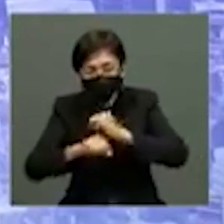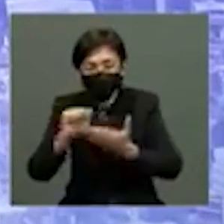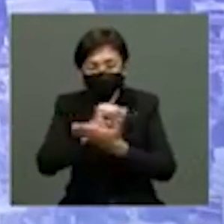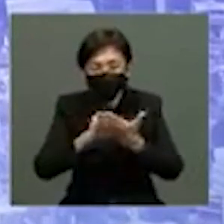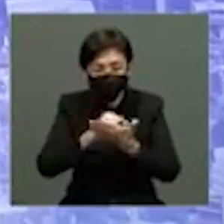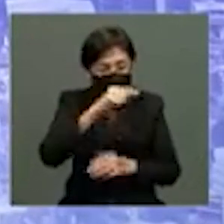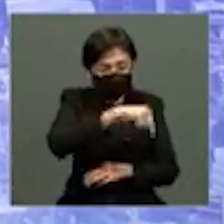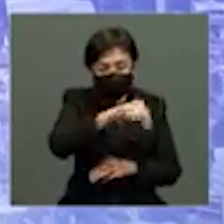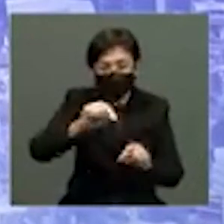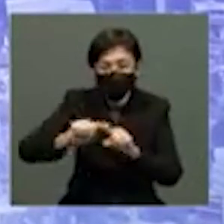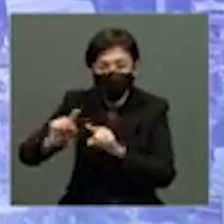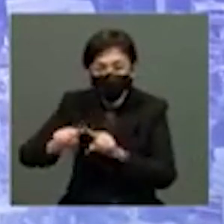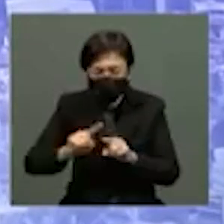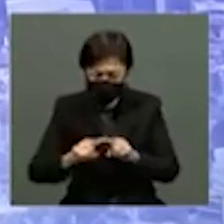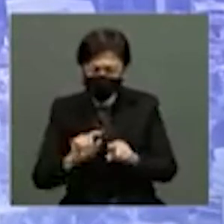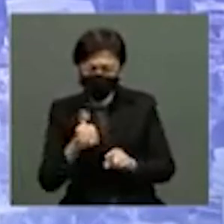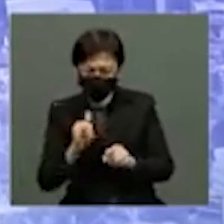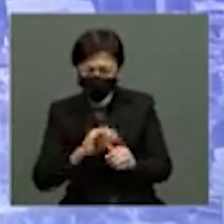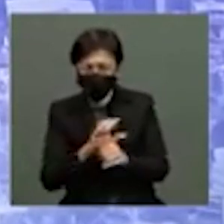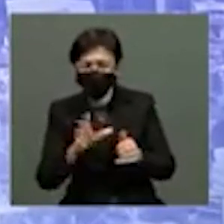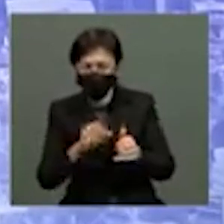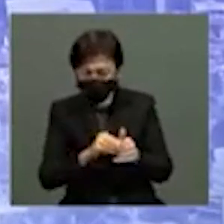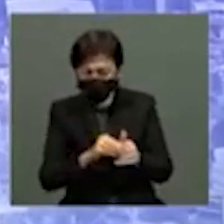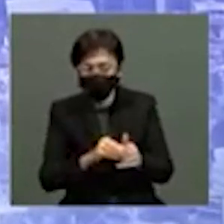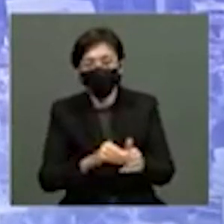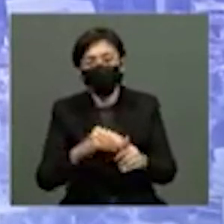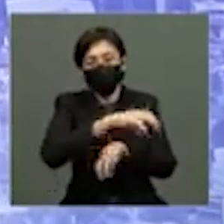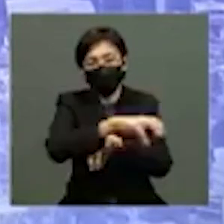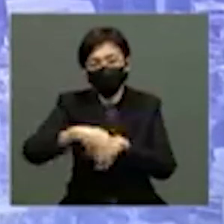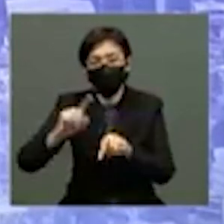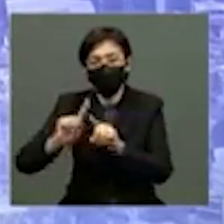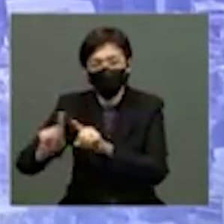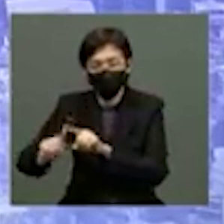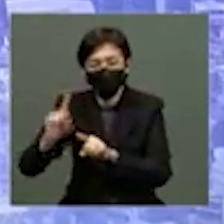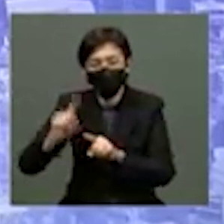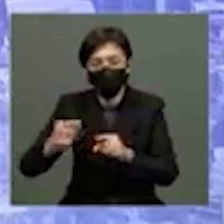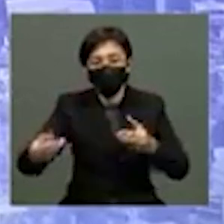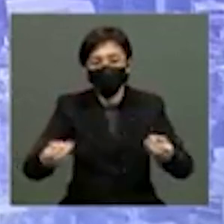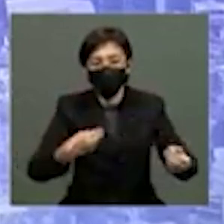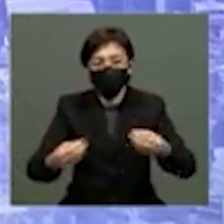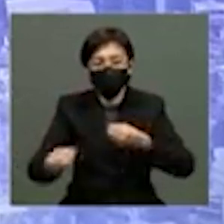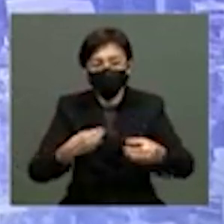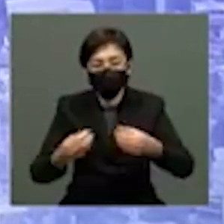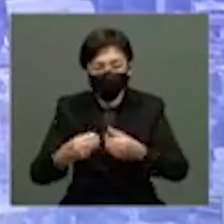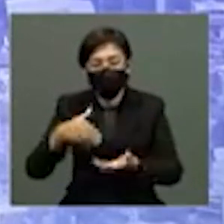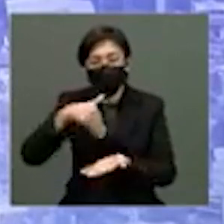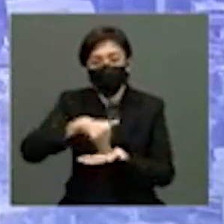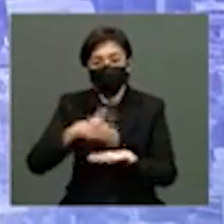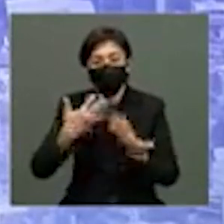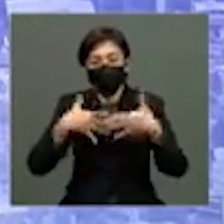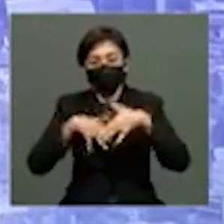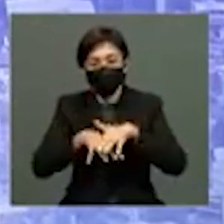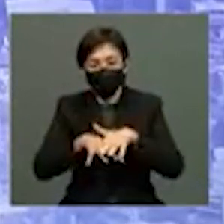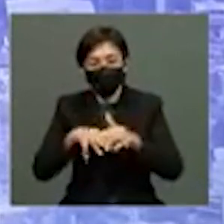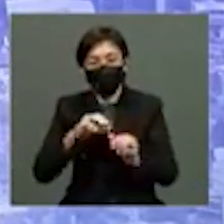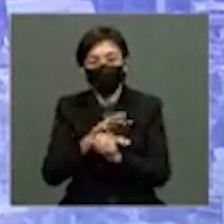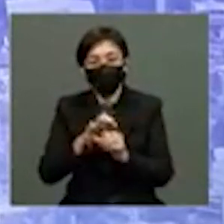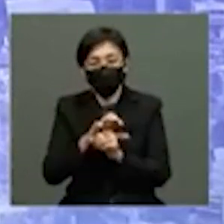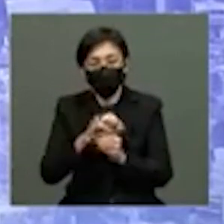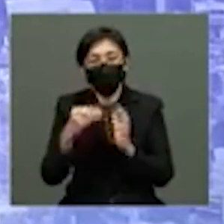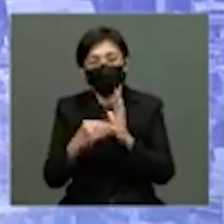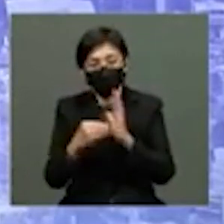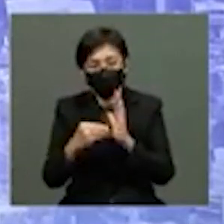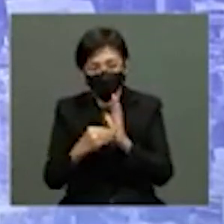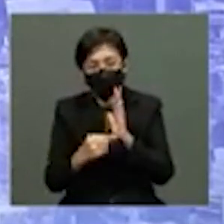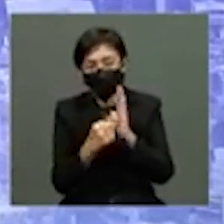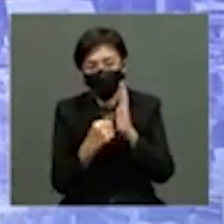ต้องรายงานกับทางกทม.แล้วก็เข้ามาที่ทางศูนย์บูรณาการโควิด-19 ของกรุงเทพและป